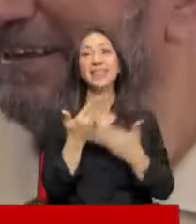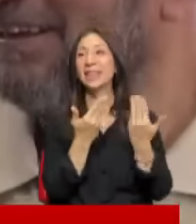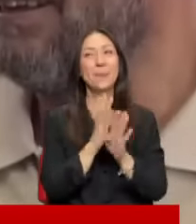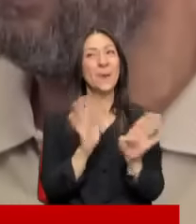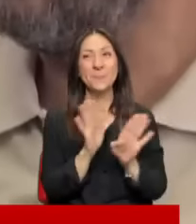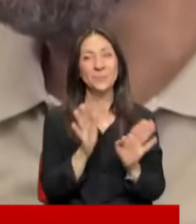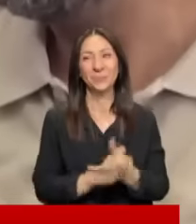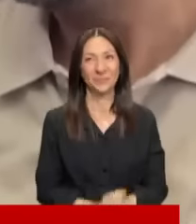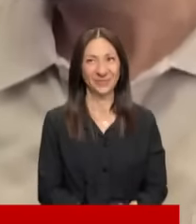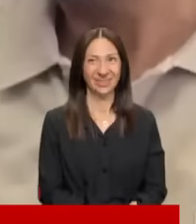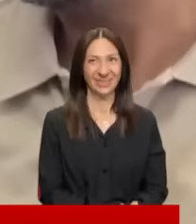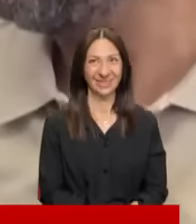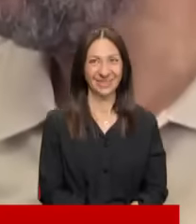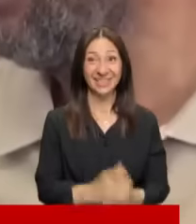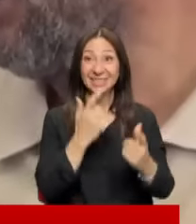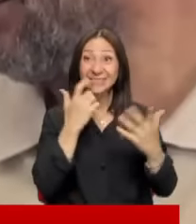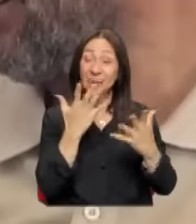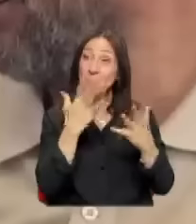yani.